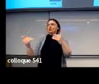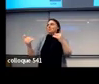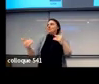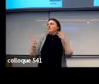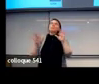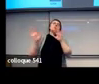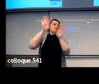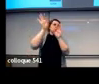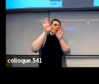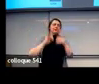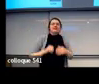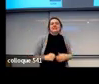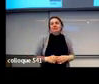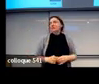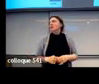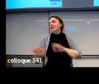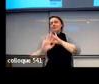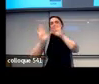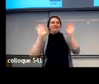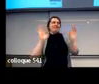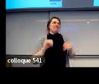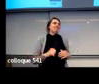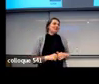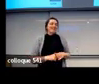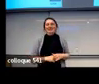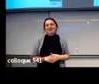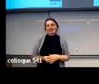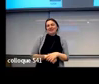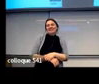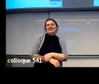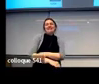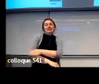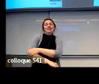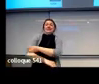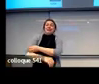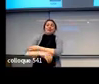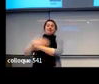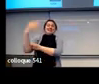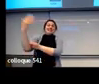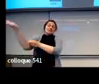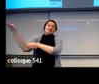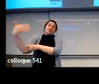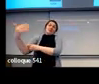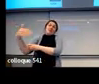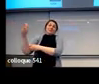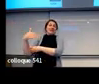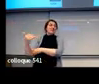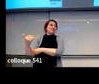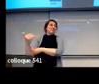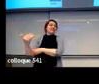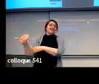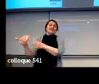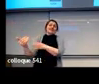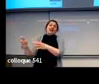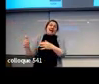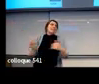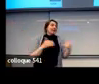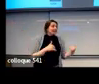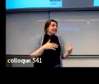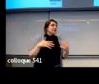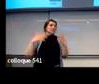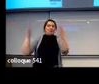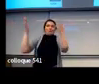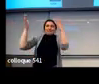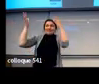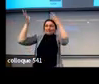qu'on traduit. Parce qu'au début, j'étais un peu dans l'équipe éditoriale, j'avais vraiment pas le temps de rester, là. Mais c'était ça, on traduit